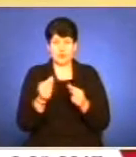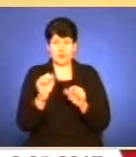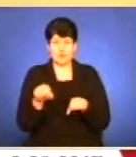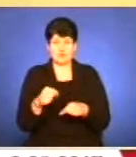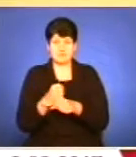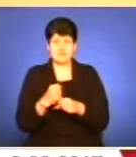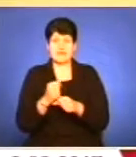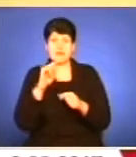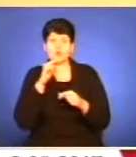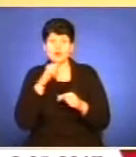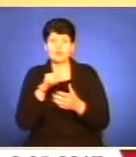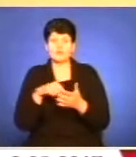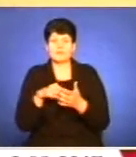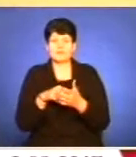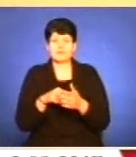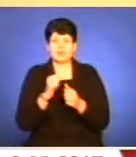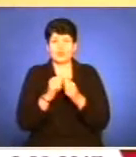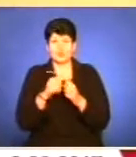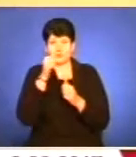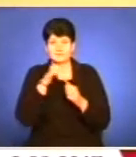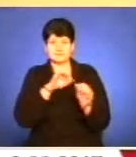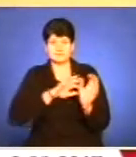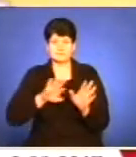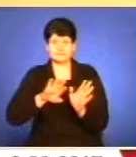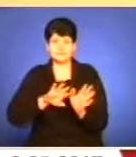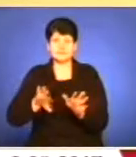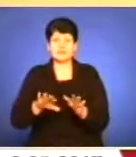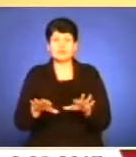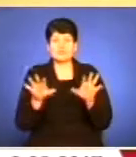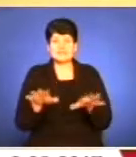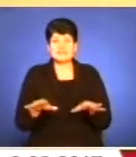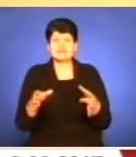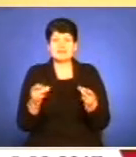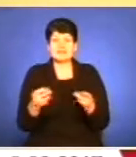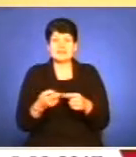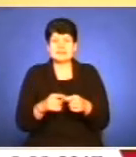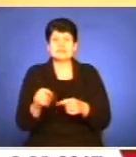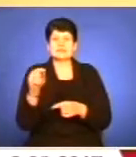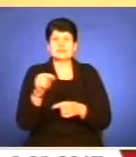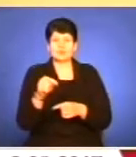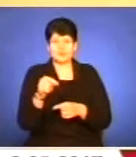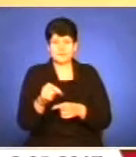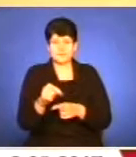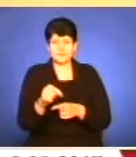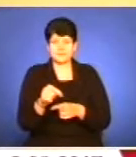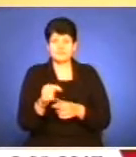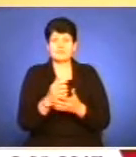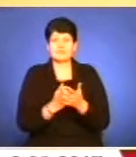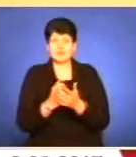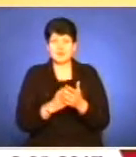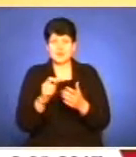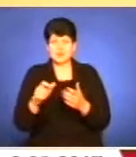економіку міста, але вони виходять з міста, щороку вони вимиваються. Відповідно, місцева сировина – це саме той десь ресурс,